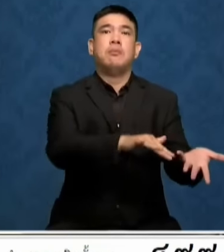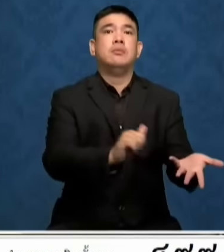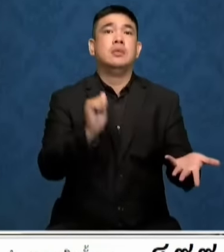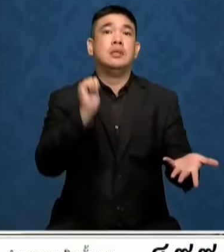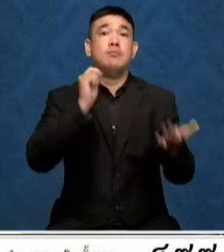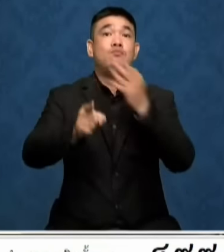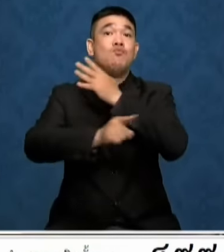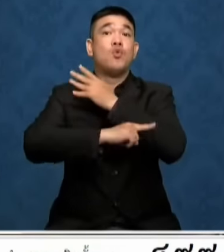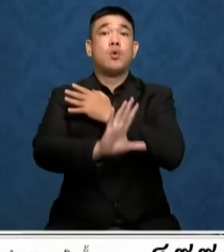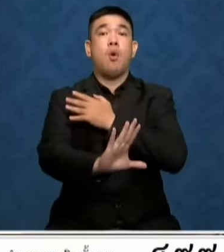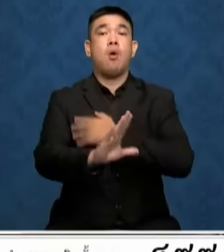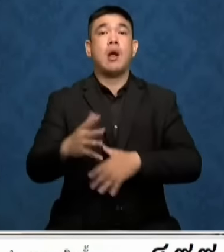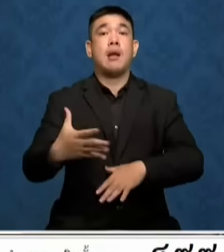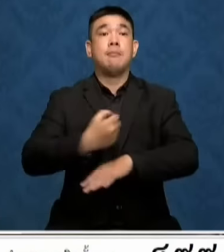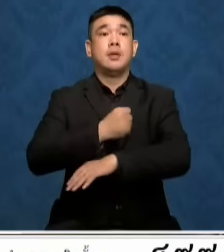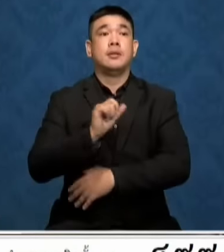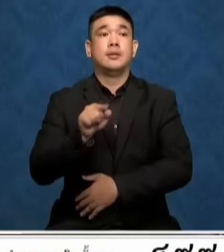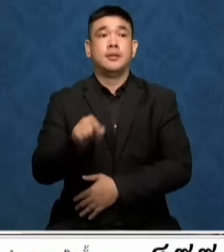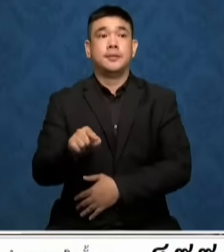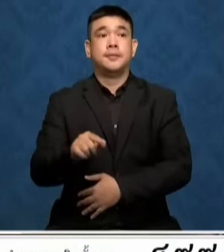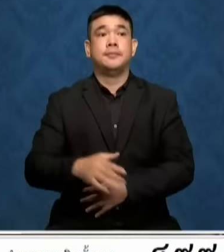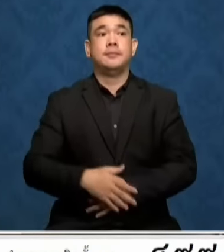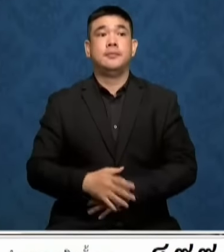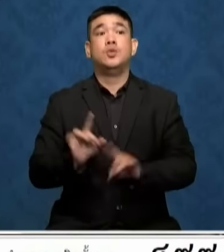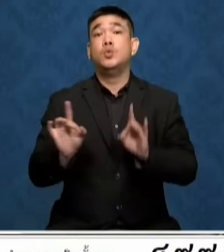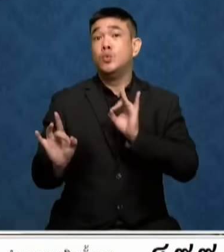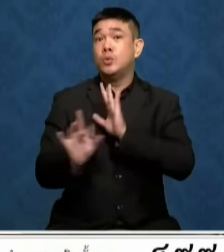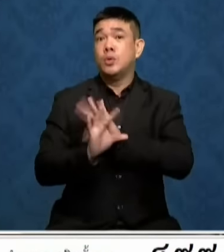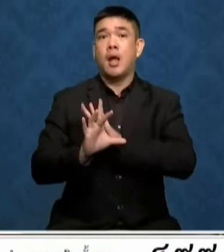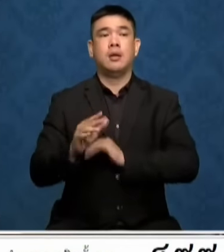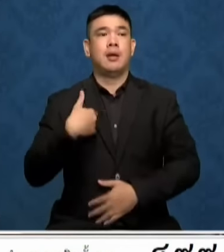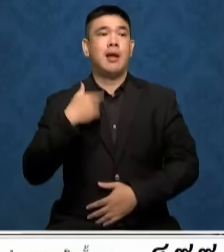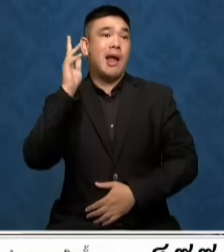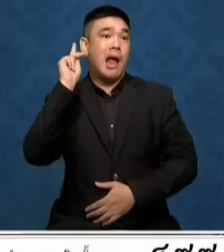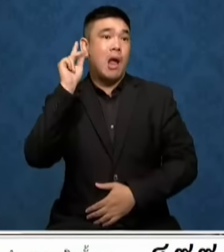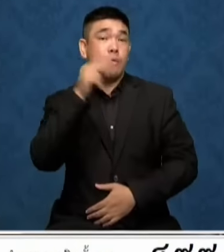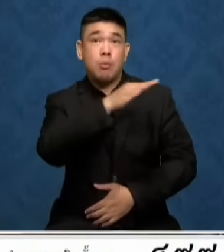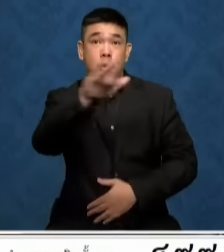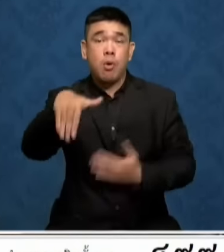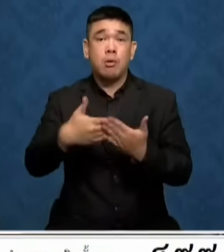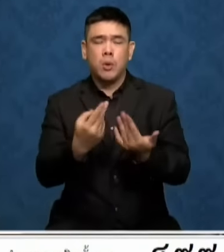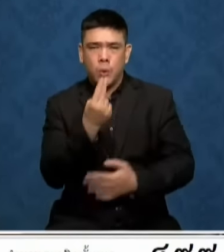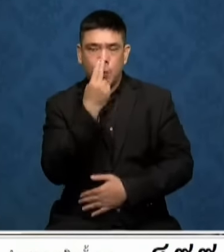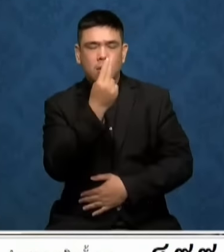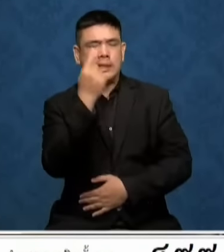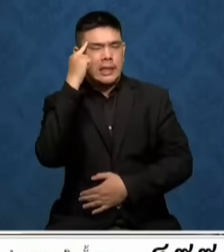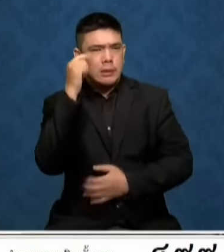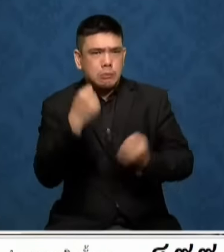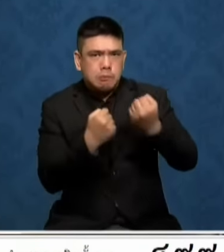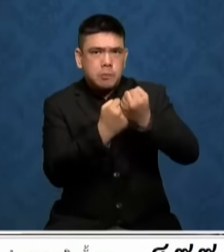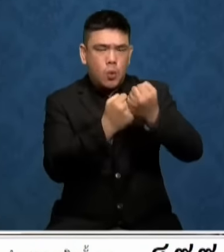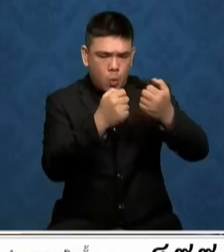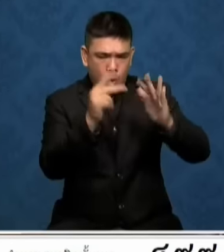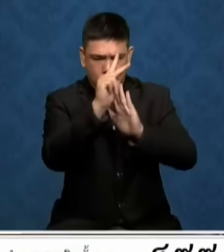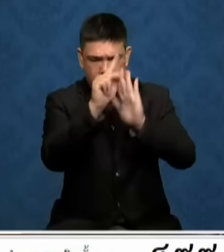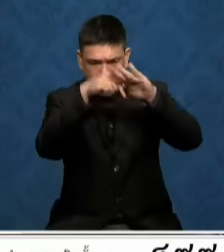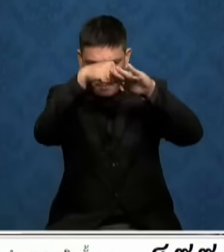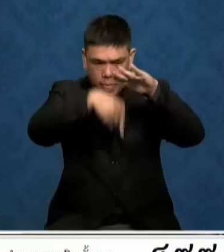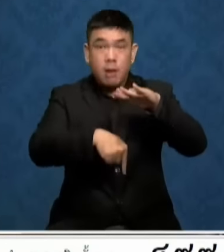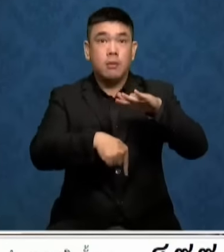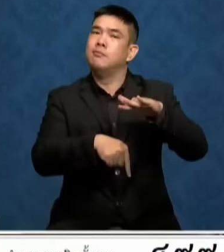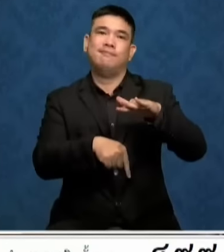ทษสำหรับพรรคการเมืองนั้นๆสุดท้ายแทนที่สื่อต่างๆสังคมจะวิเคราะห์ไปถึงข้อต่อสู้ทางกฎหมายก็กล